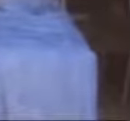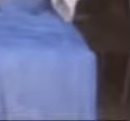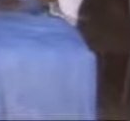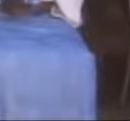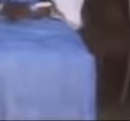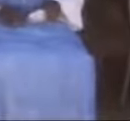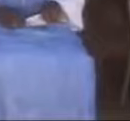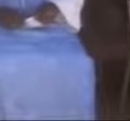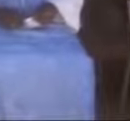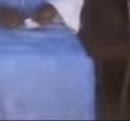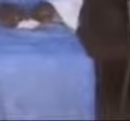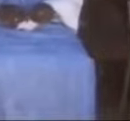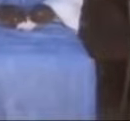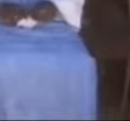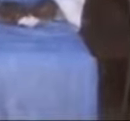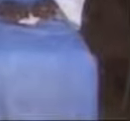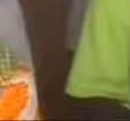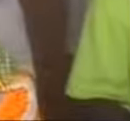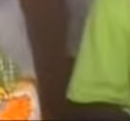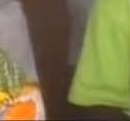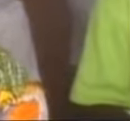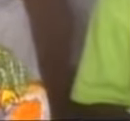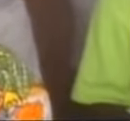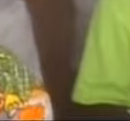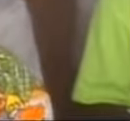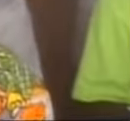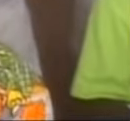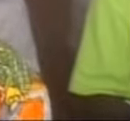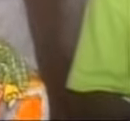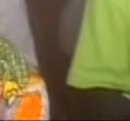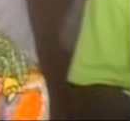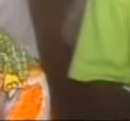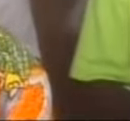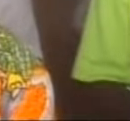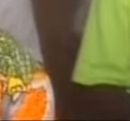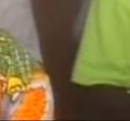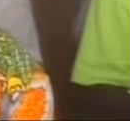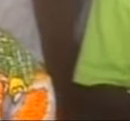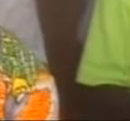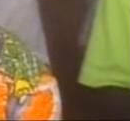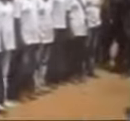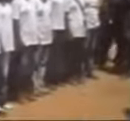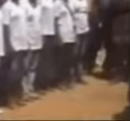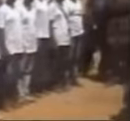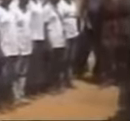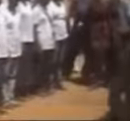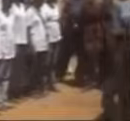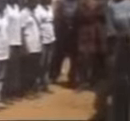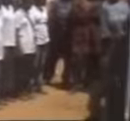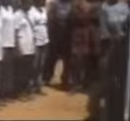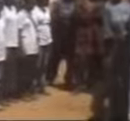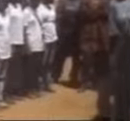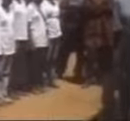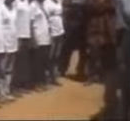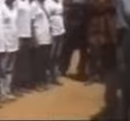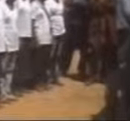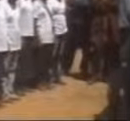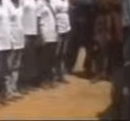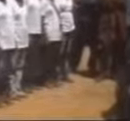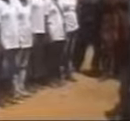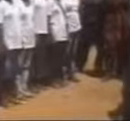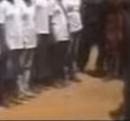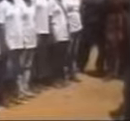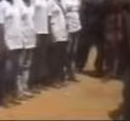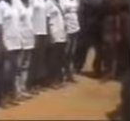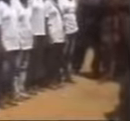l'accompagner dans ce vaste chantier l'ambition est de faire de koudougou une commune paisible où la population parle le